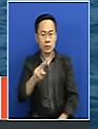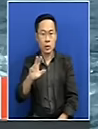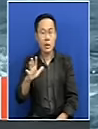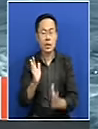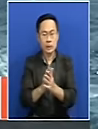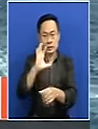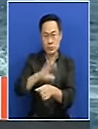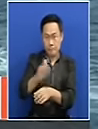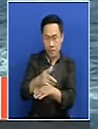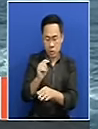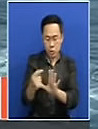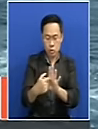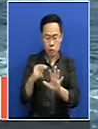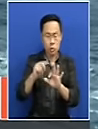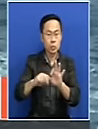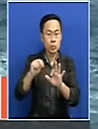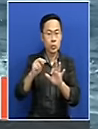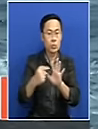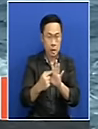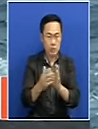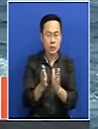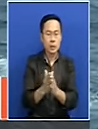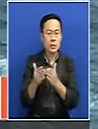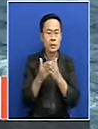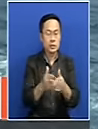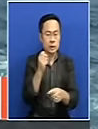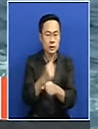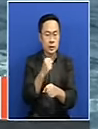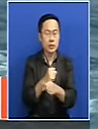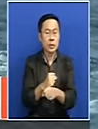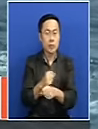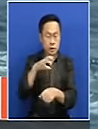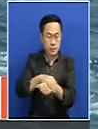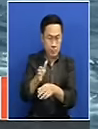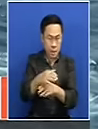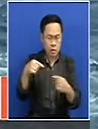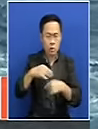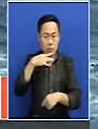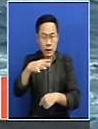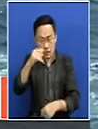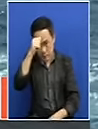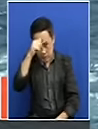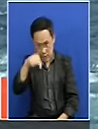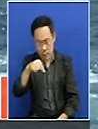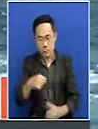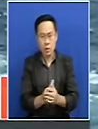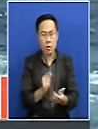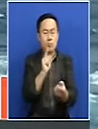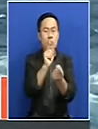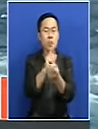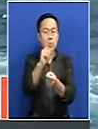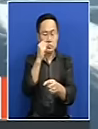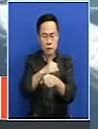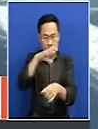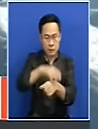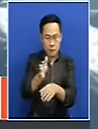วทูน่าและประมงนอกน่านน้ำนะคะเพิ่งจะเดินทางกลับมาจากการทำประมงในมหาสมุทรอินเดียค่ะพบพฤติกรรม